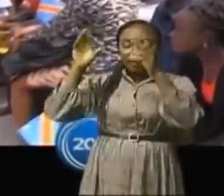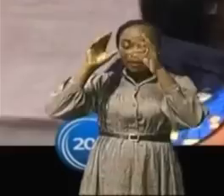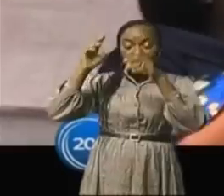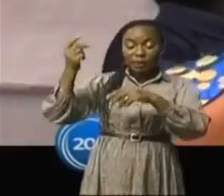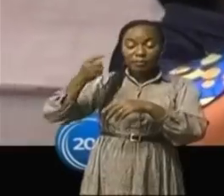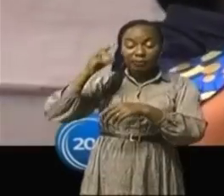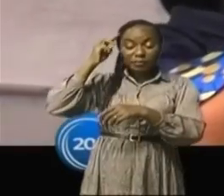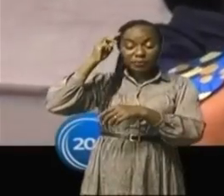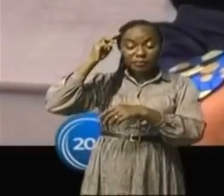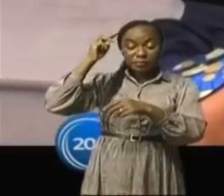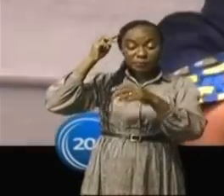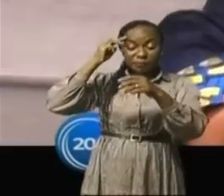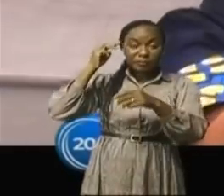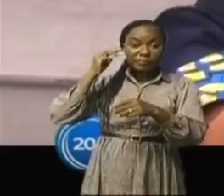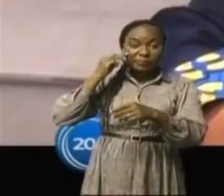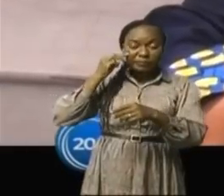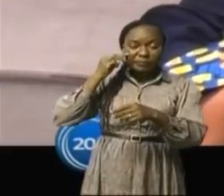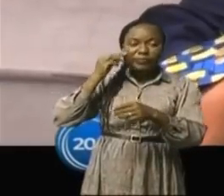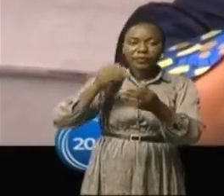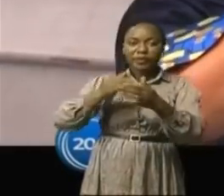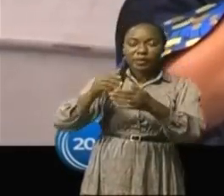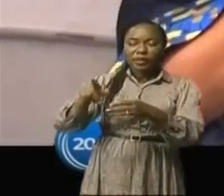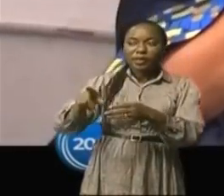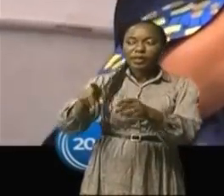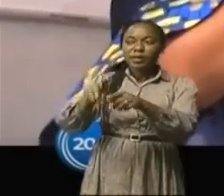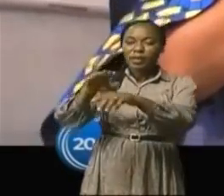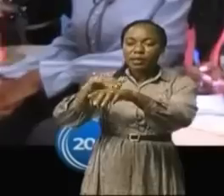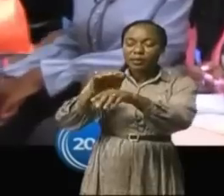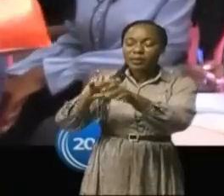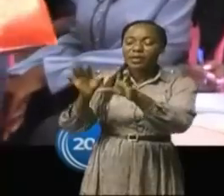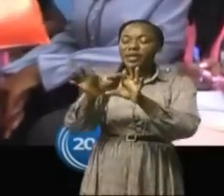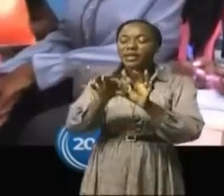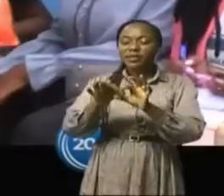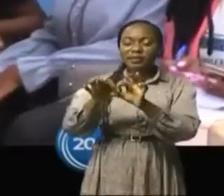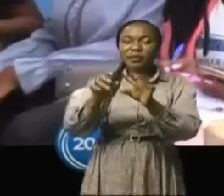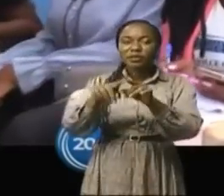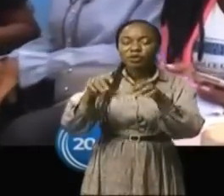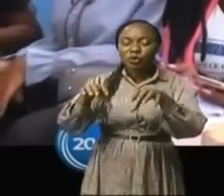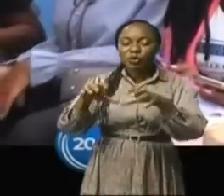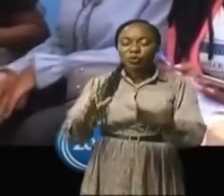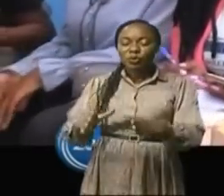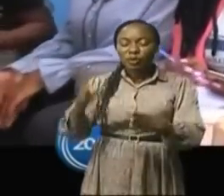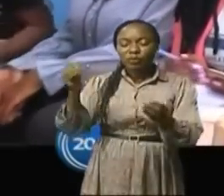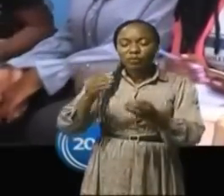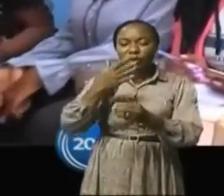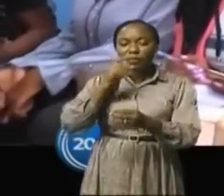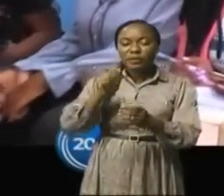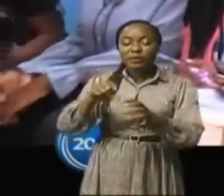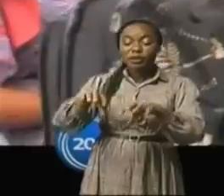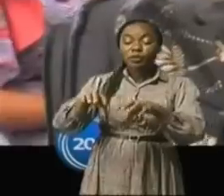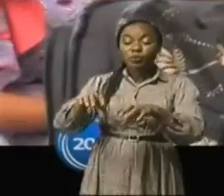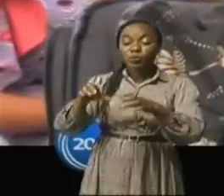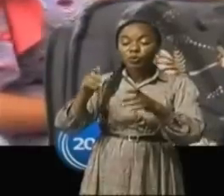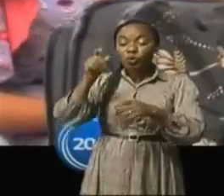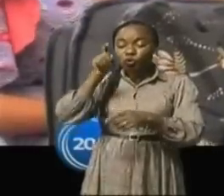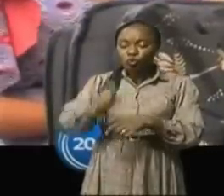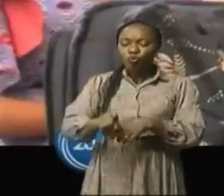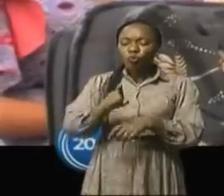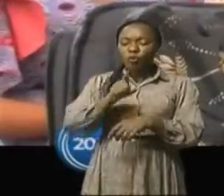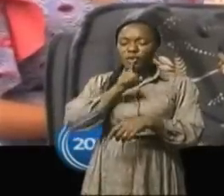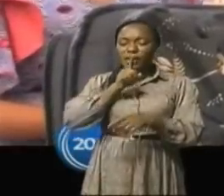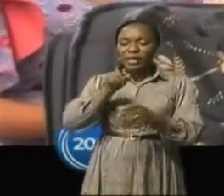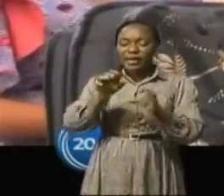de la République, professeur Nana Manonina, appelle à l'unité tous les Congolais car le Congo doit rester un